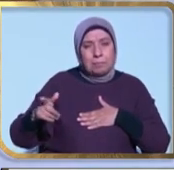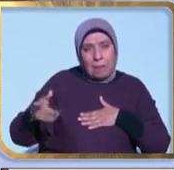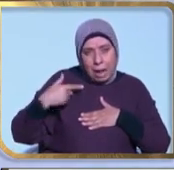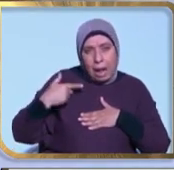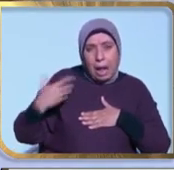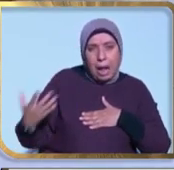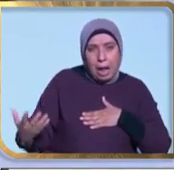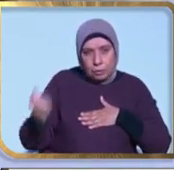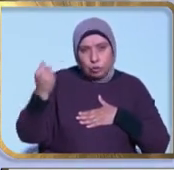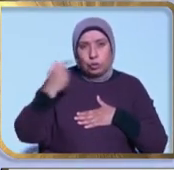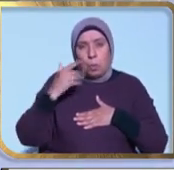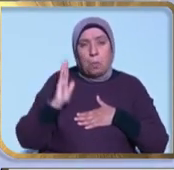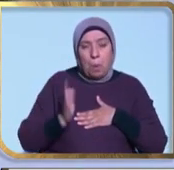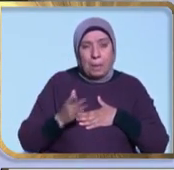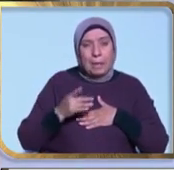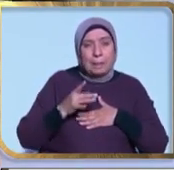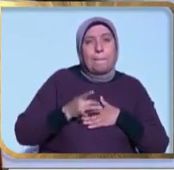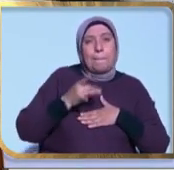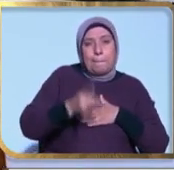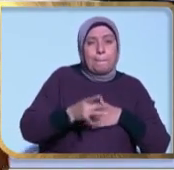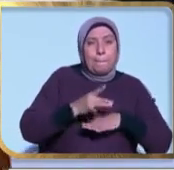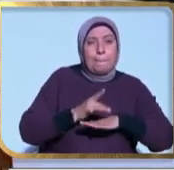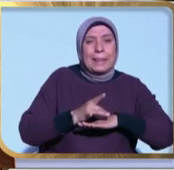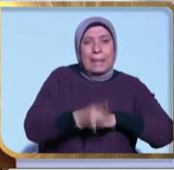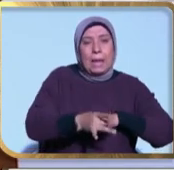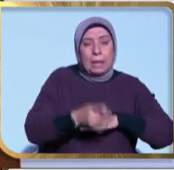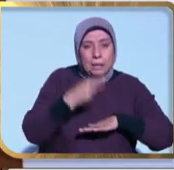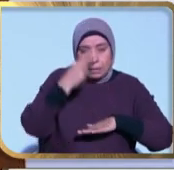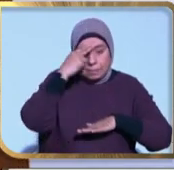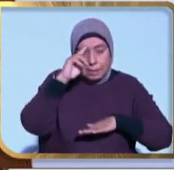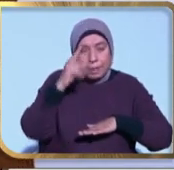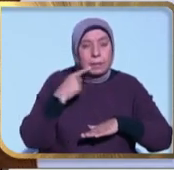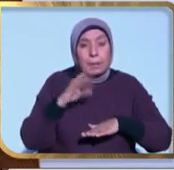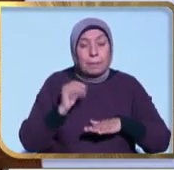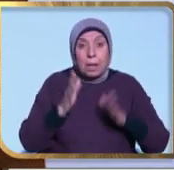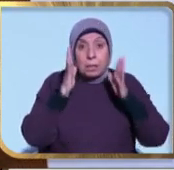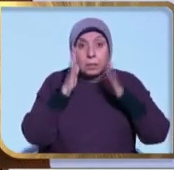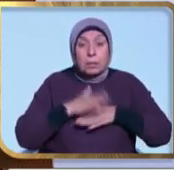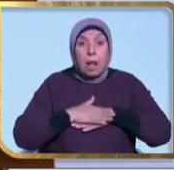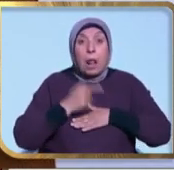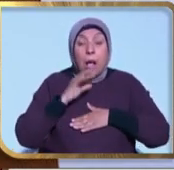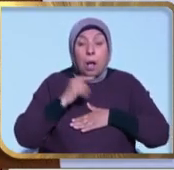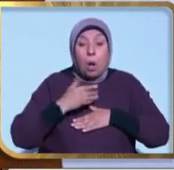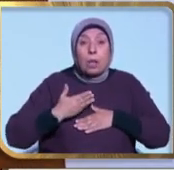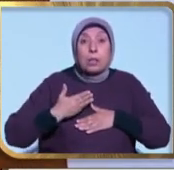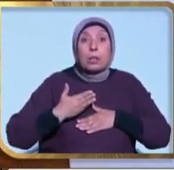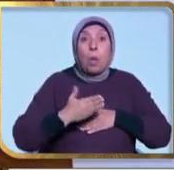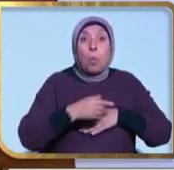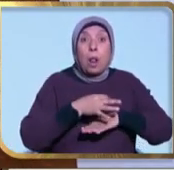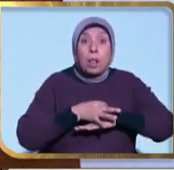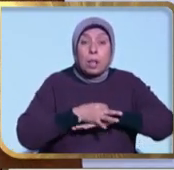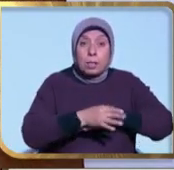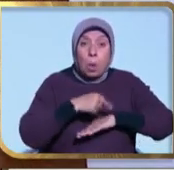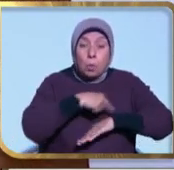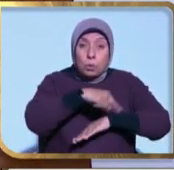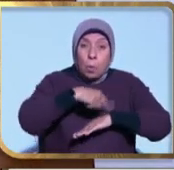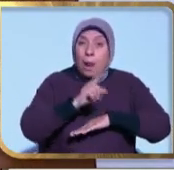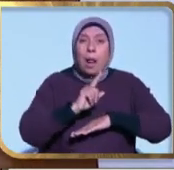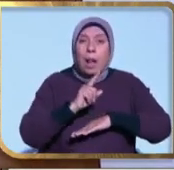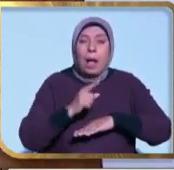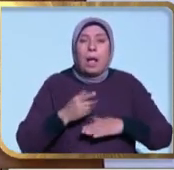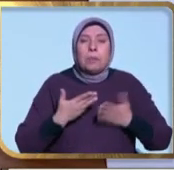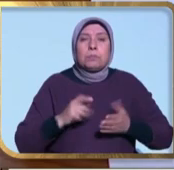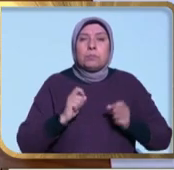انك لازم يعني ايه تستدرك فتعمل ايه تخفف الصلاه لكن ما تخرجش من الصلاه اذا كان الامر ده امر يسير